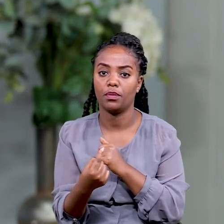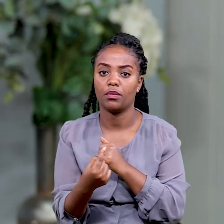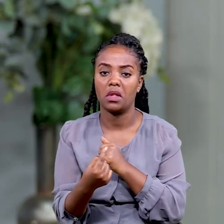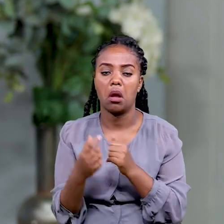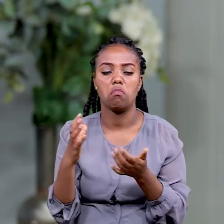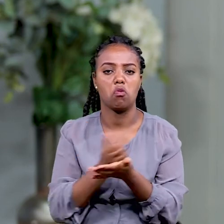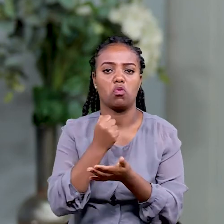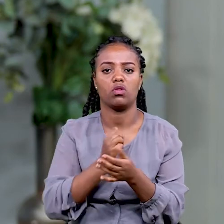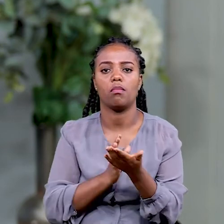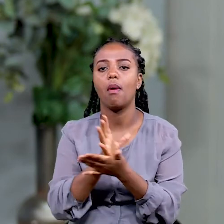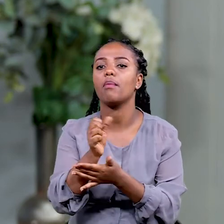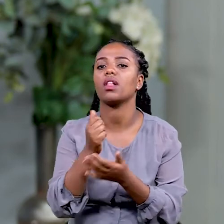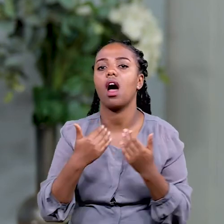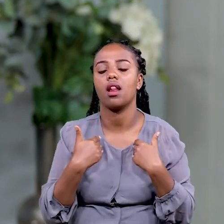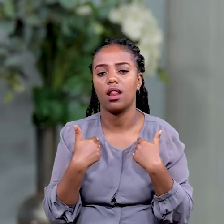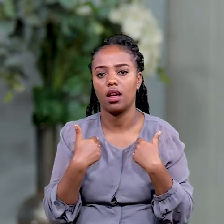የሚነፈጉት መብቶች አሉ። አንደኛ